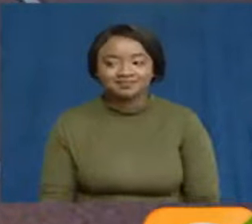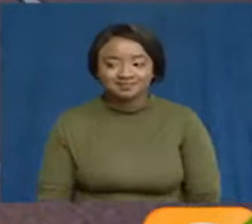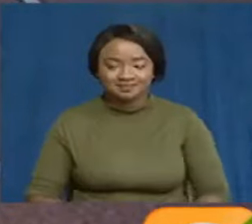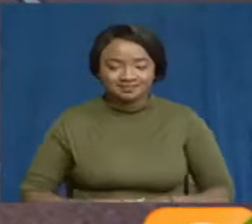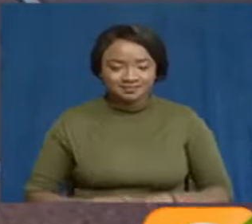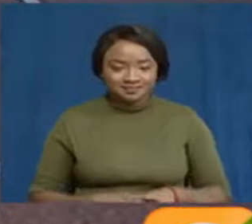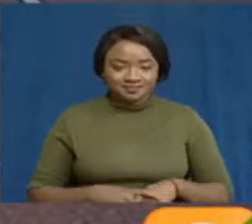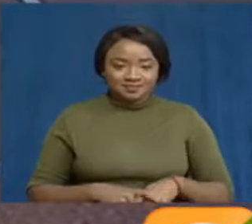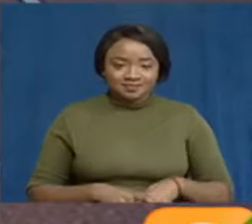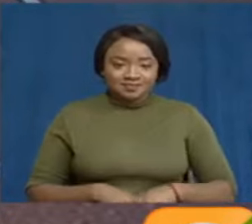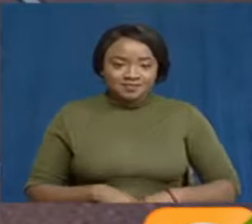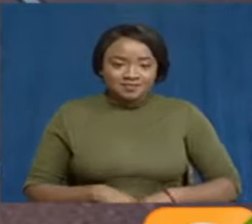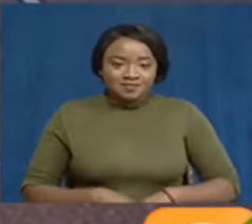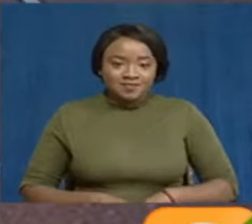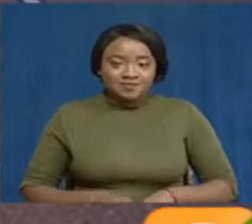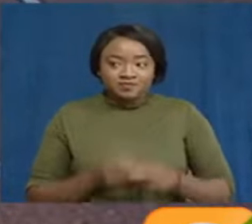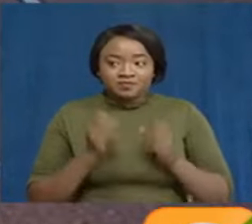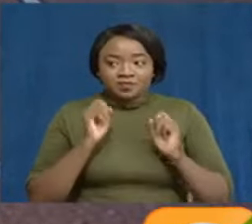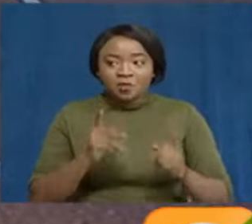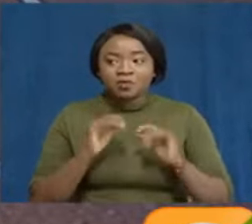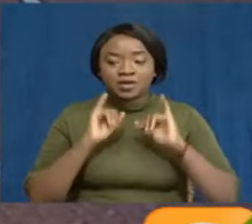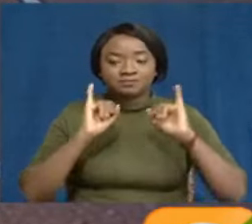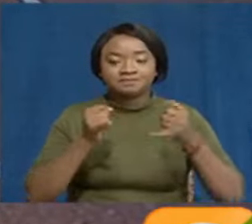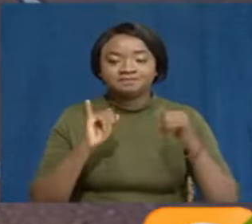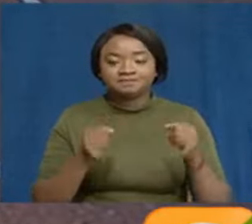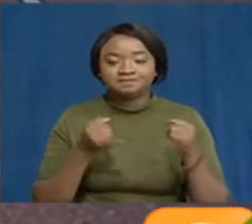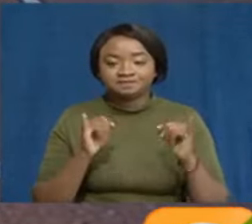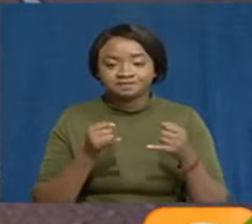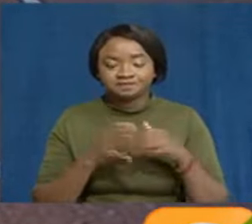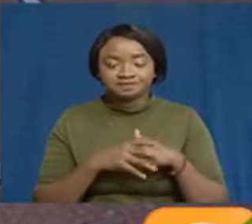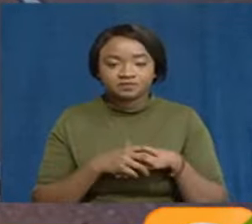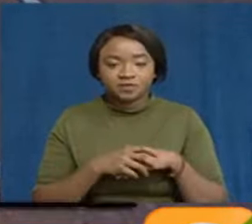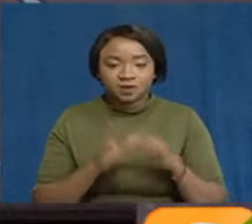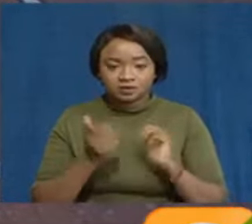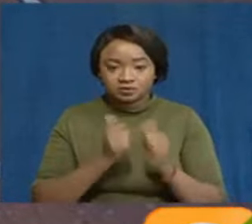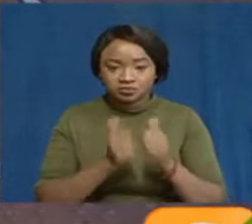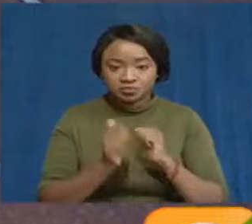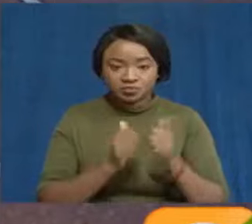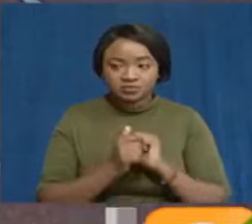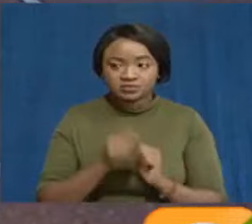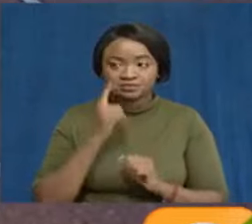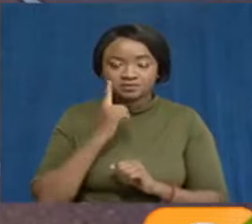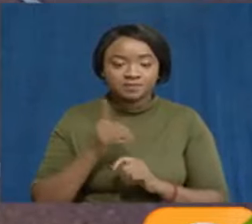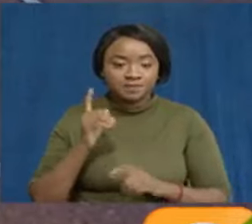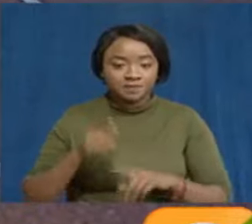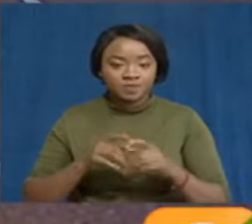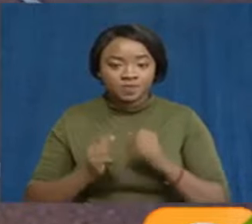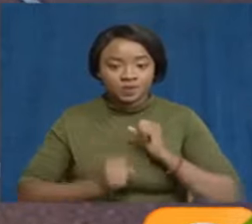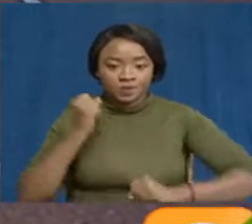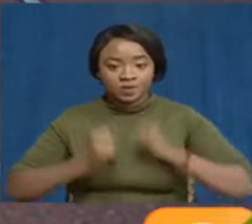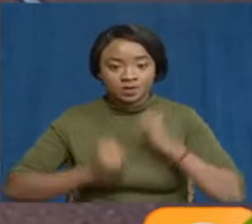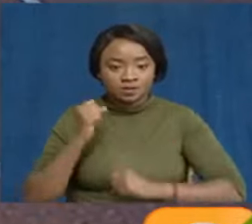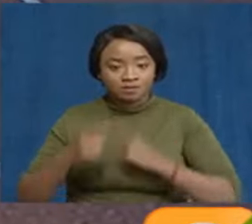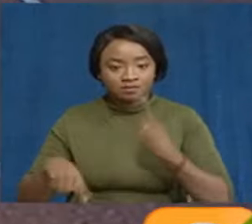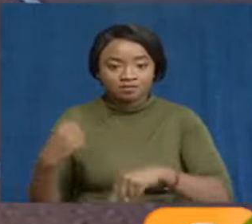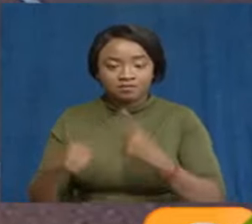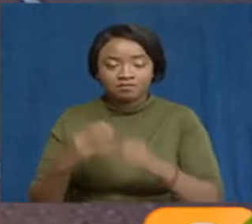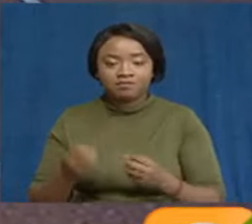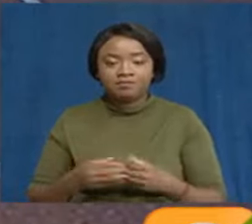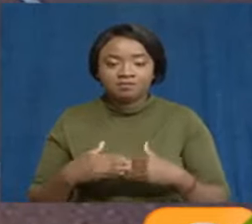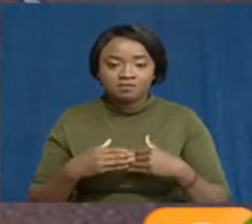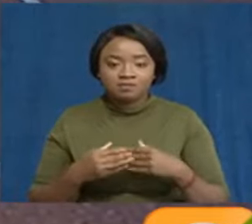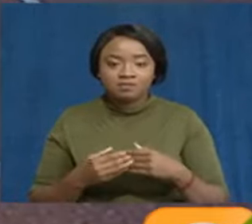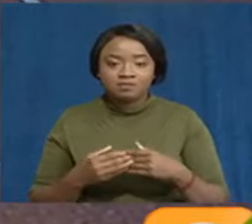Na mtazamaji, tuangazie taarifa za michezo ambapo mbio za nyika za Chepsait makala ya pili zimezinduliwa hii leo na kiongozi wa